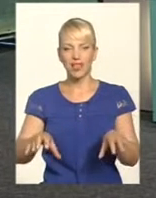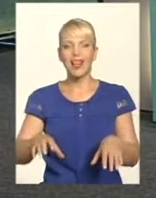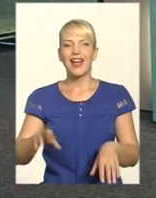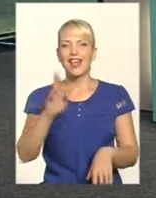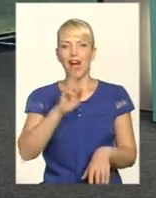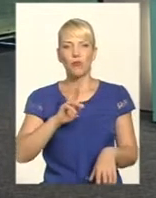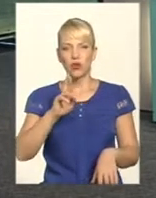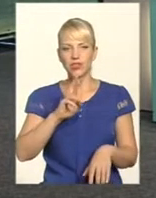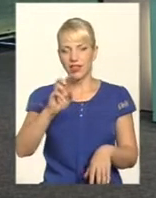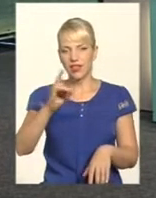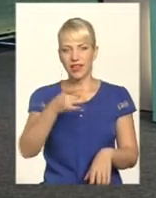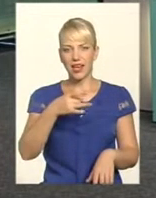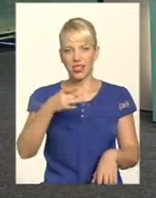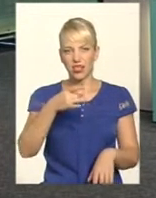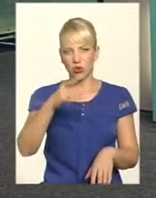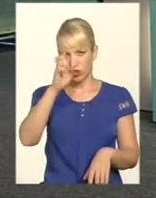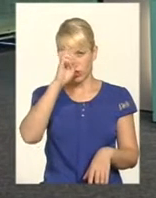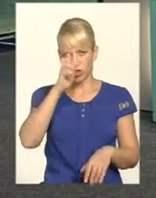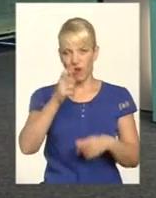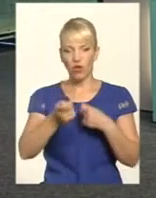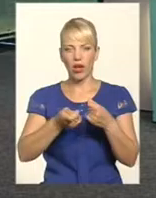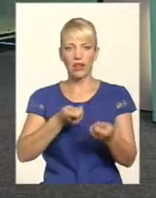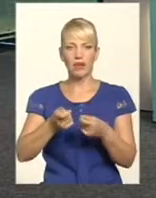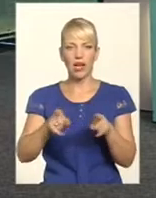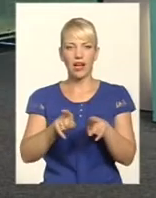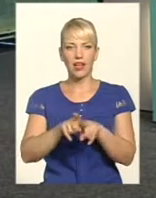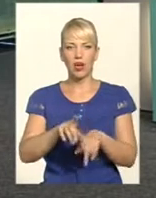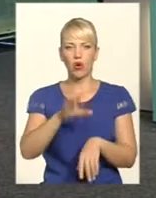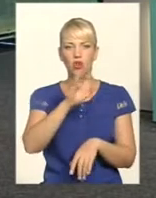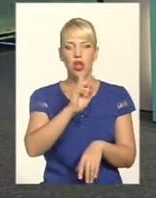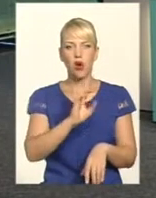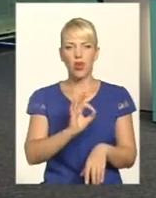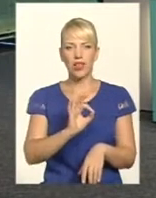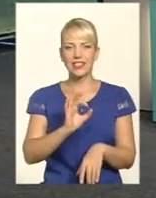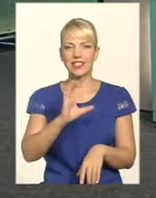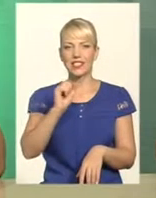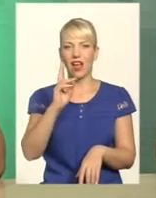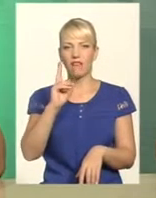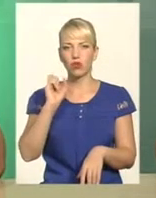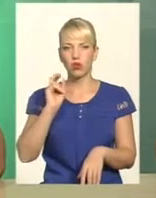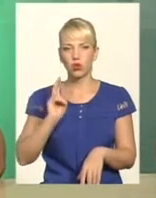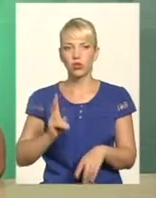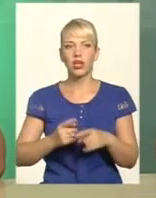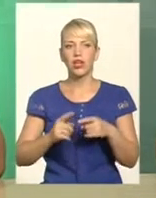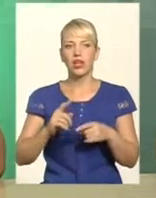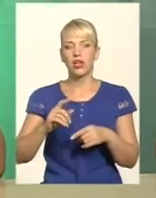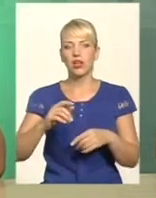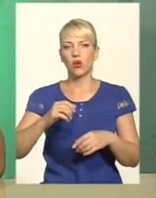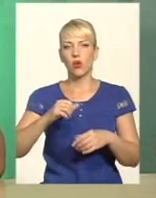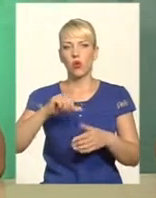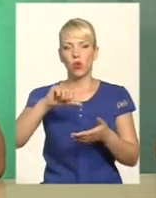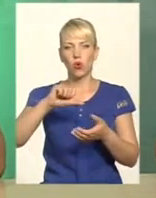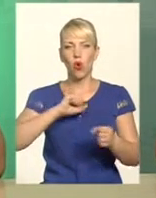Ярмолинецької районної державної адміністрації. А також Олександр Петрович Савчук, командир відділення, учасник бойових дій.